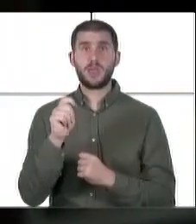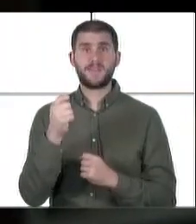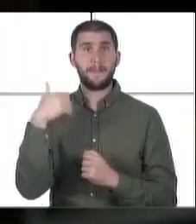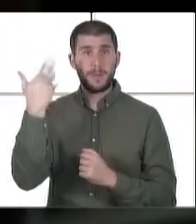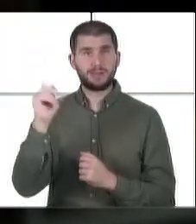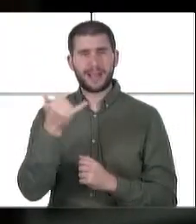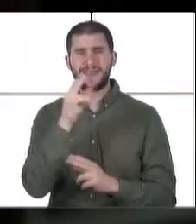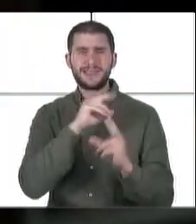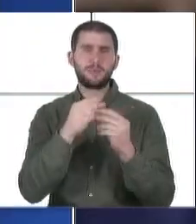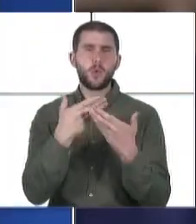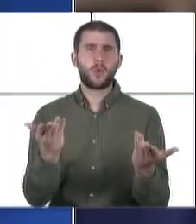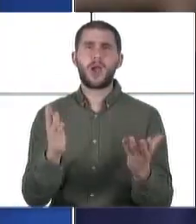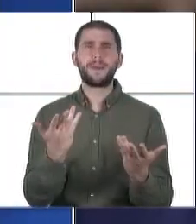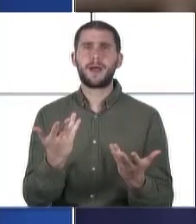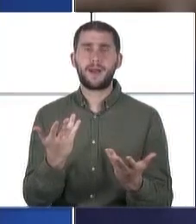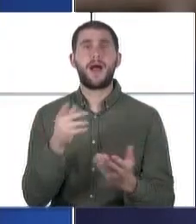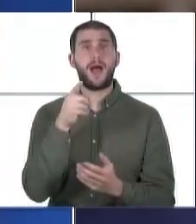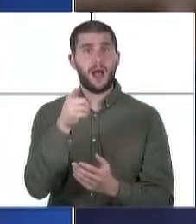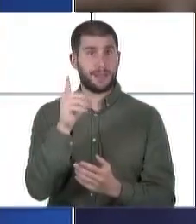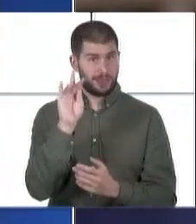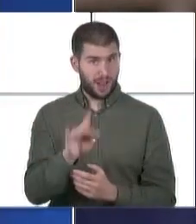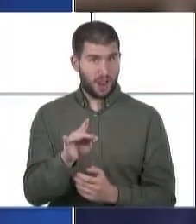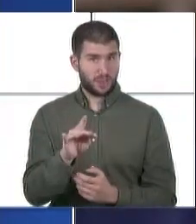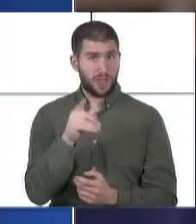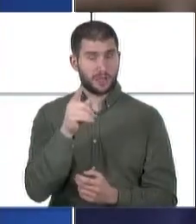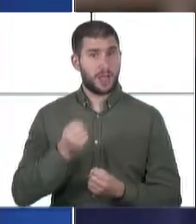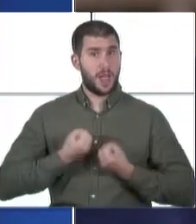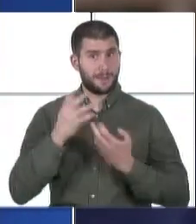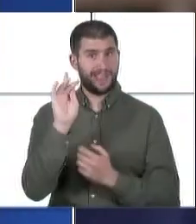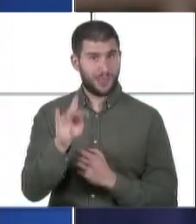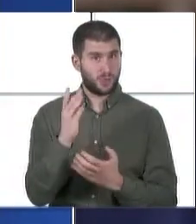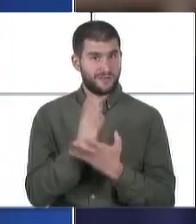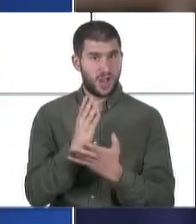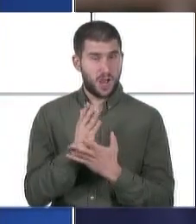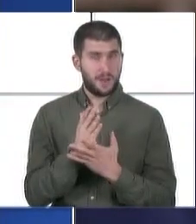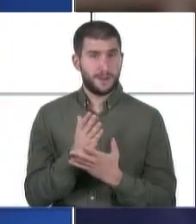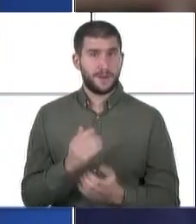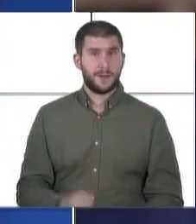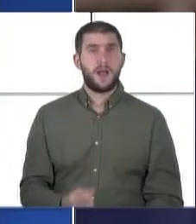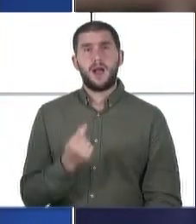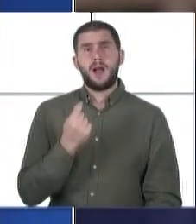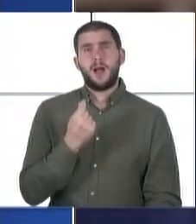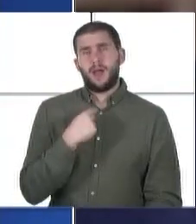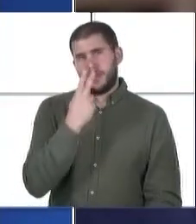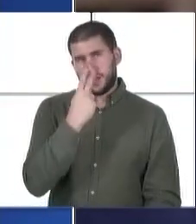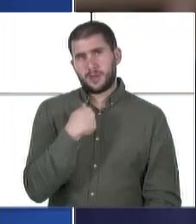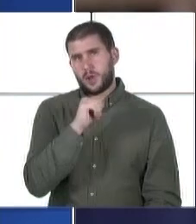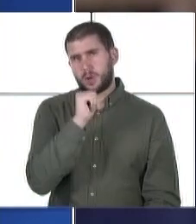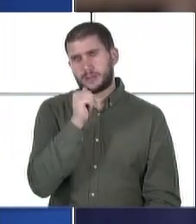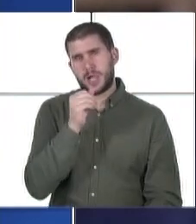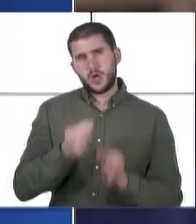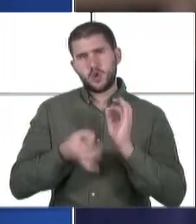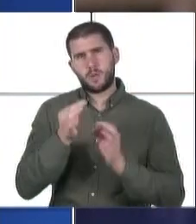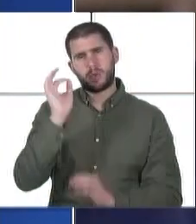הכי דיברו על זה? אתה התנגדת לזה? אתה היבדת את התנגדותך באיזשהו שלב? אני לא רוצה לשפוט